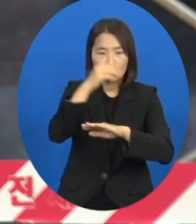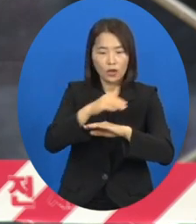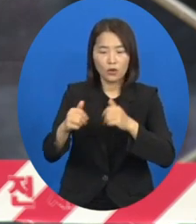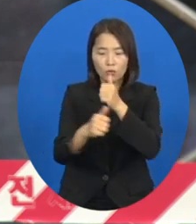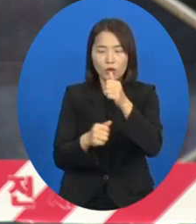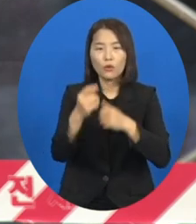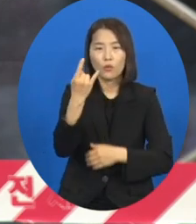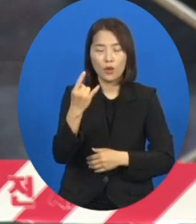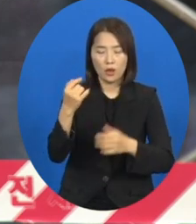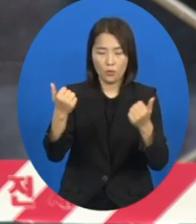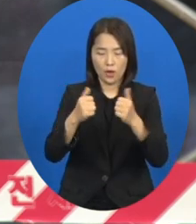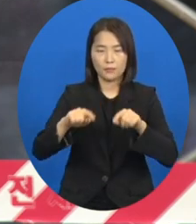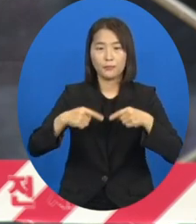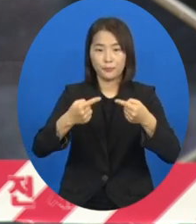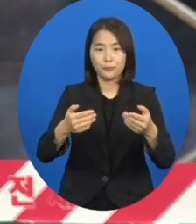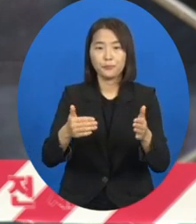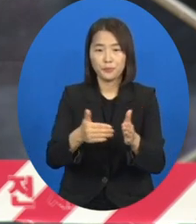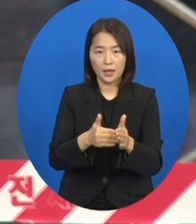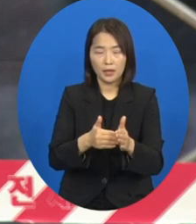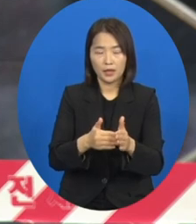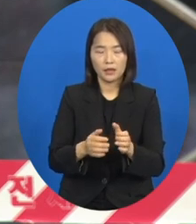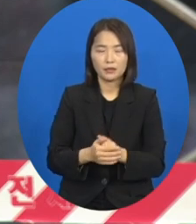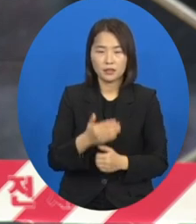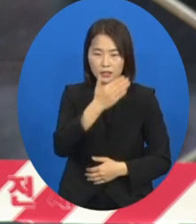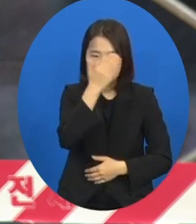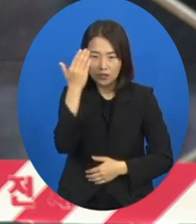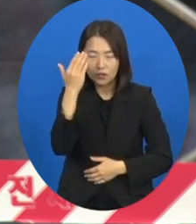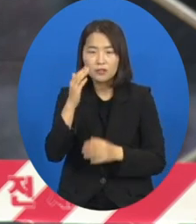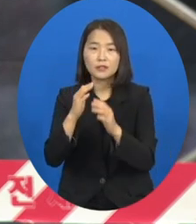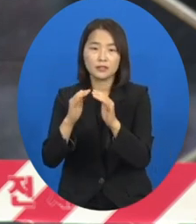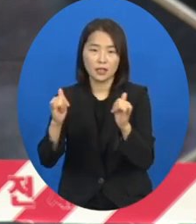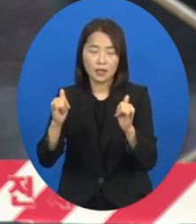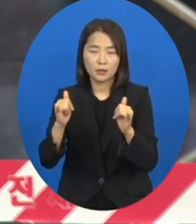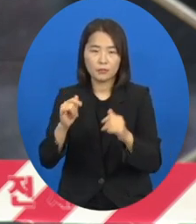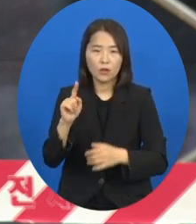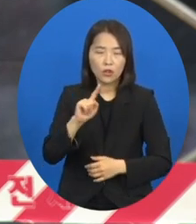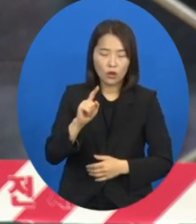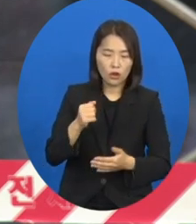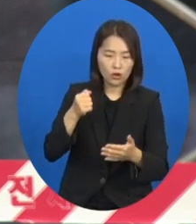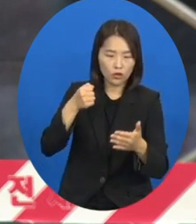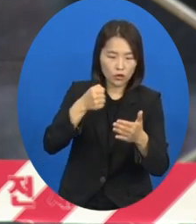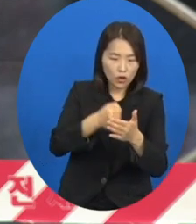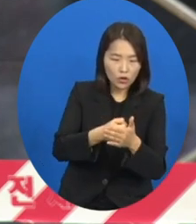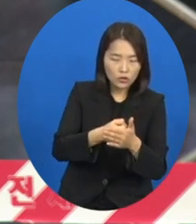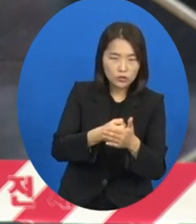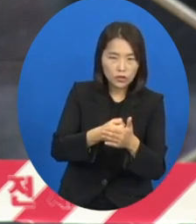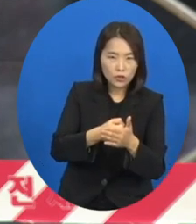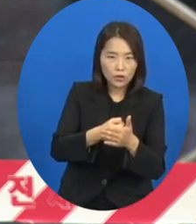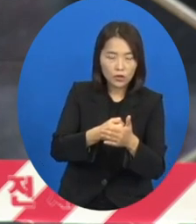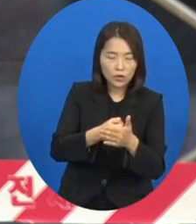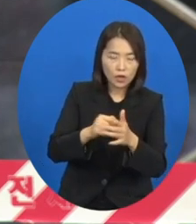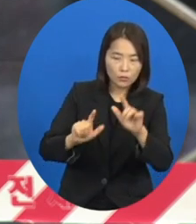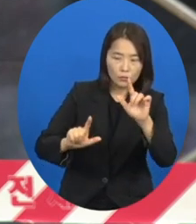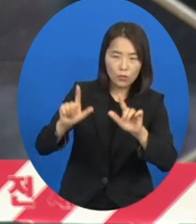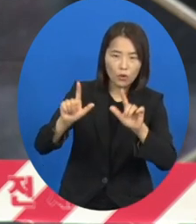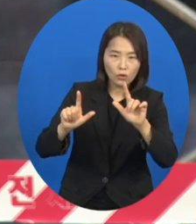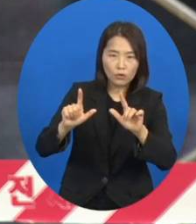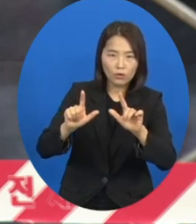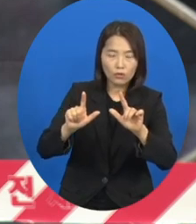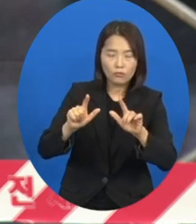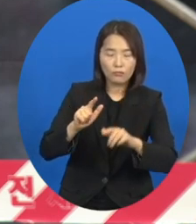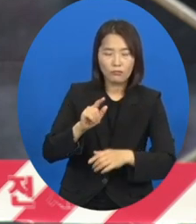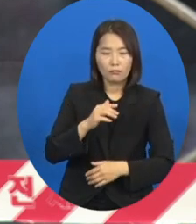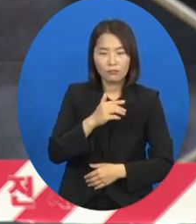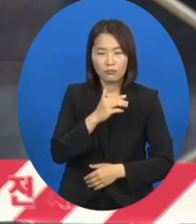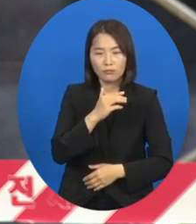회의에 참석하게 되었습니다. 청년들이 어떤 의사결정을 한다라는 이 모습이 참